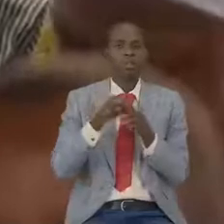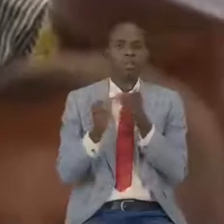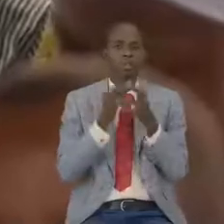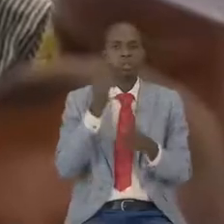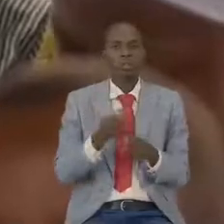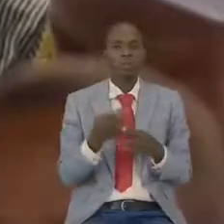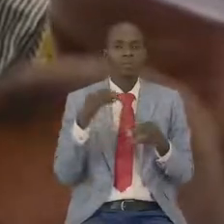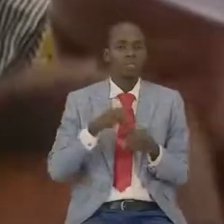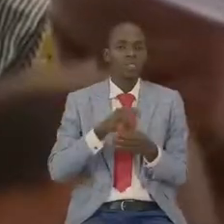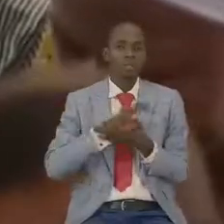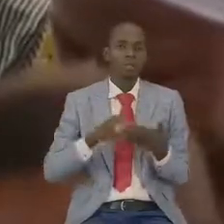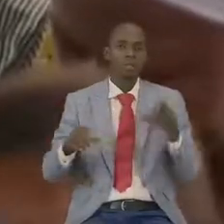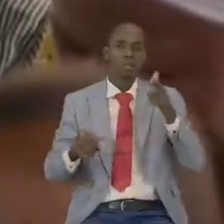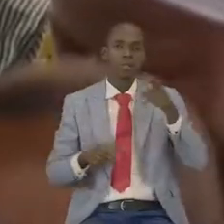Alors,